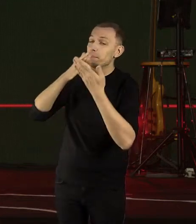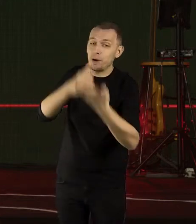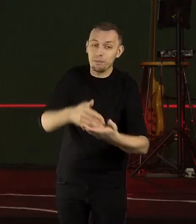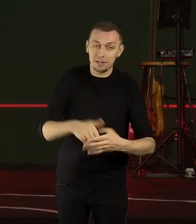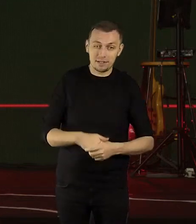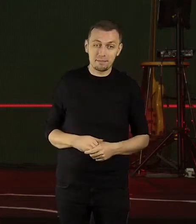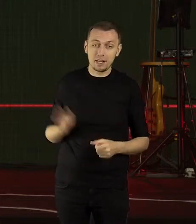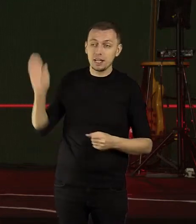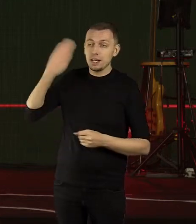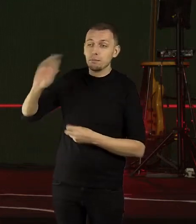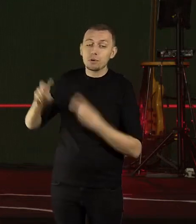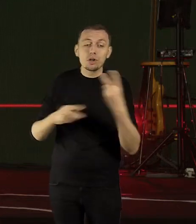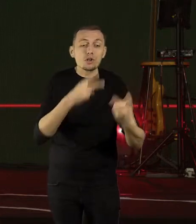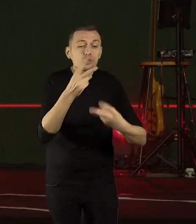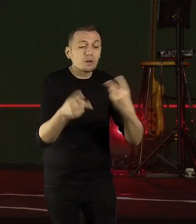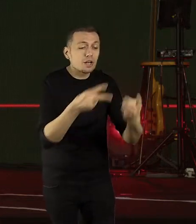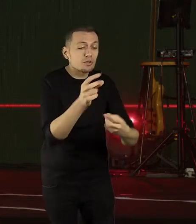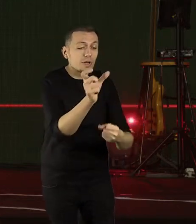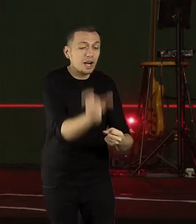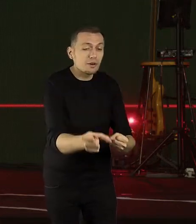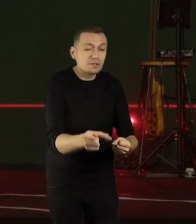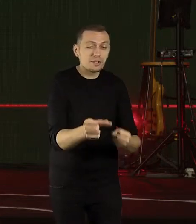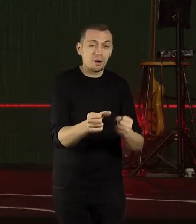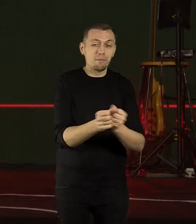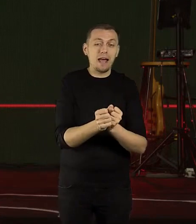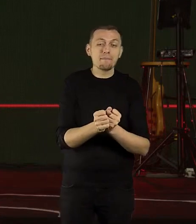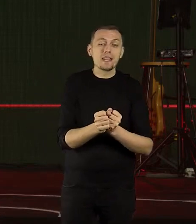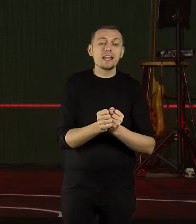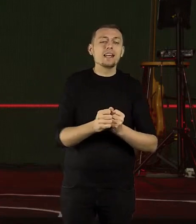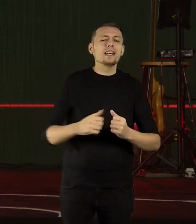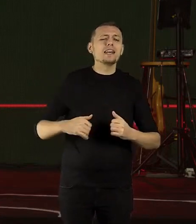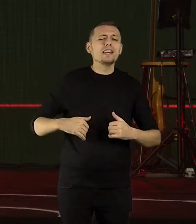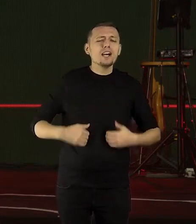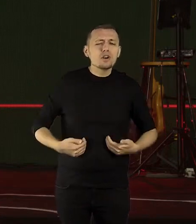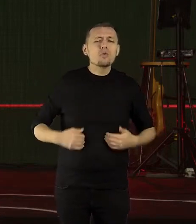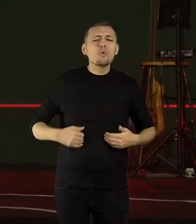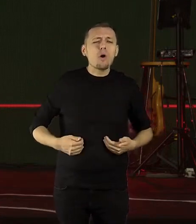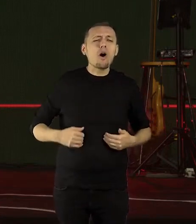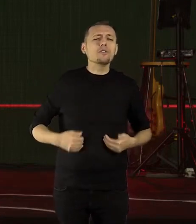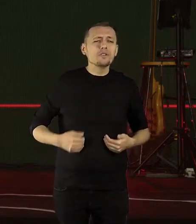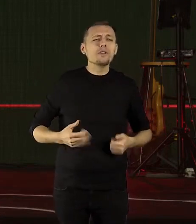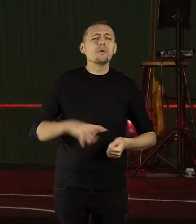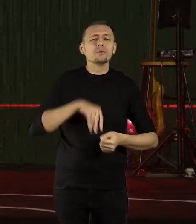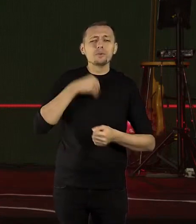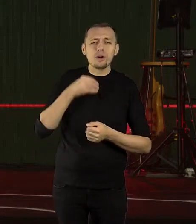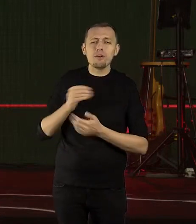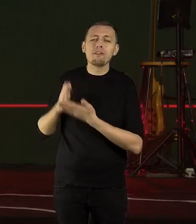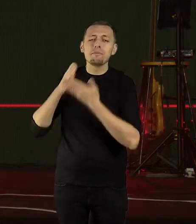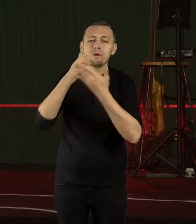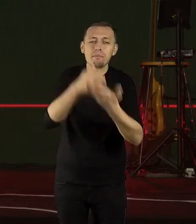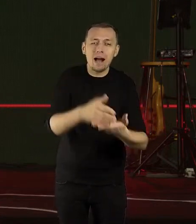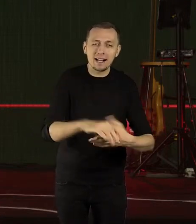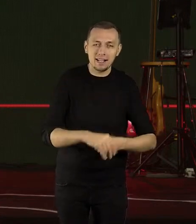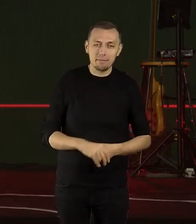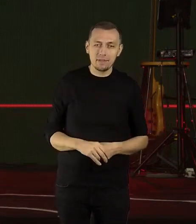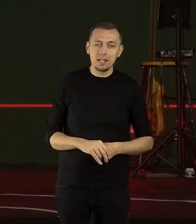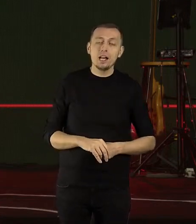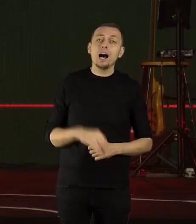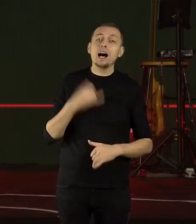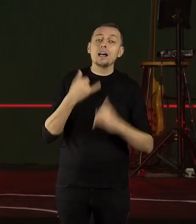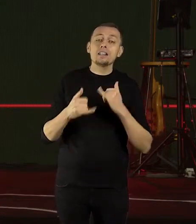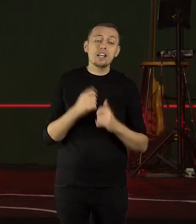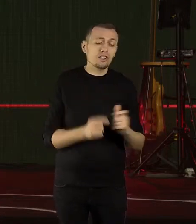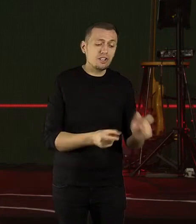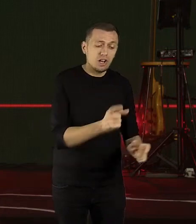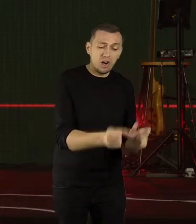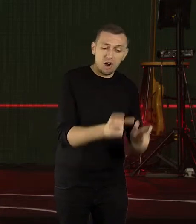i wypełnia go, a polegającym na bogactwie, na swoich religijnych uczynkach,